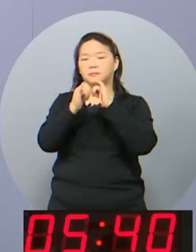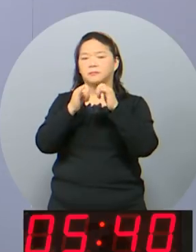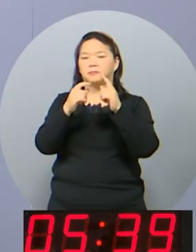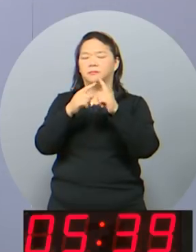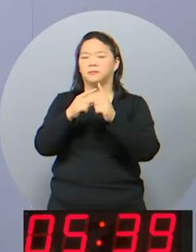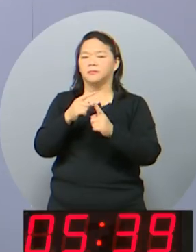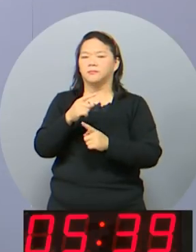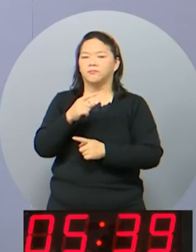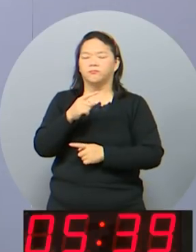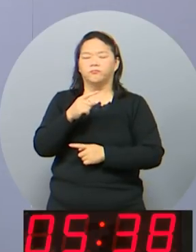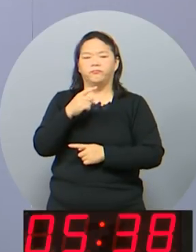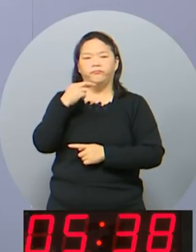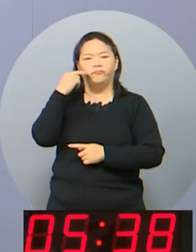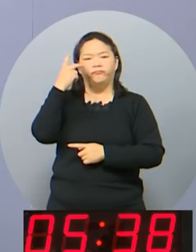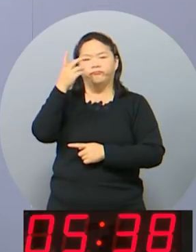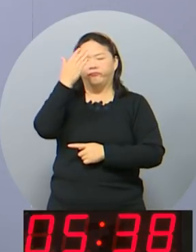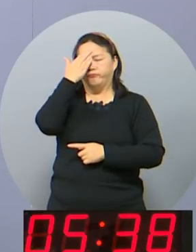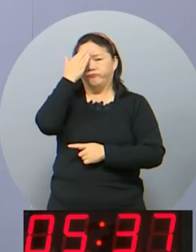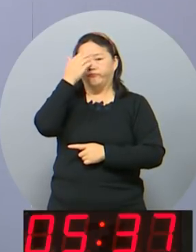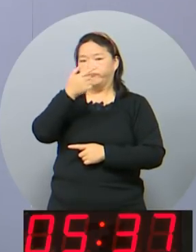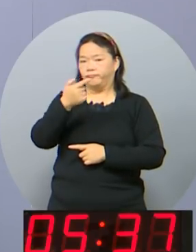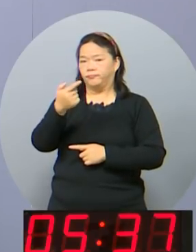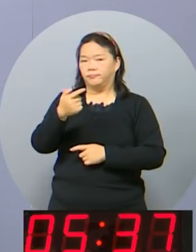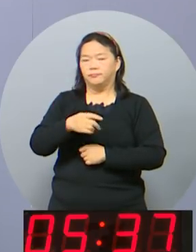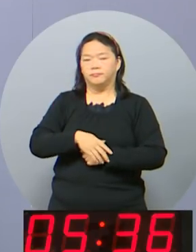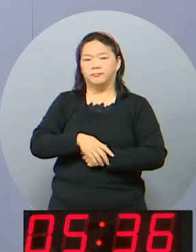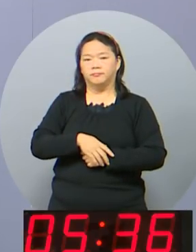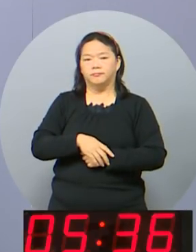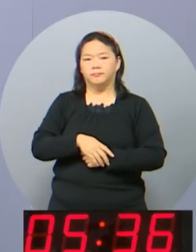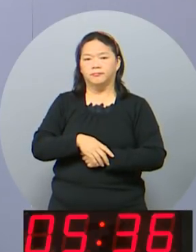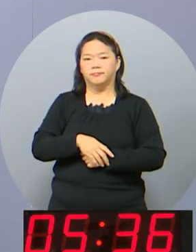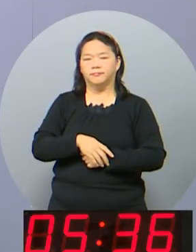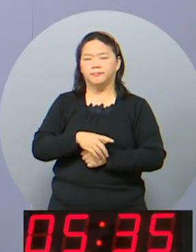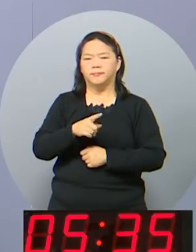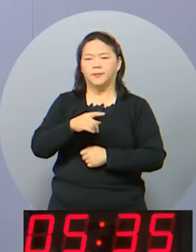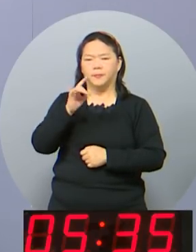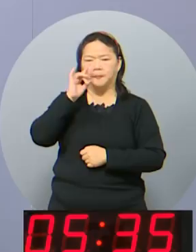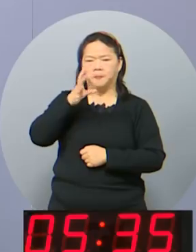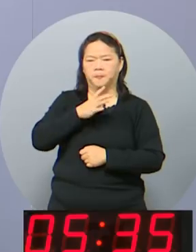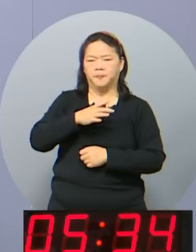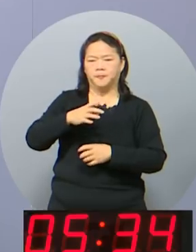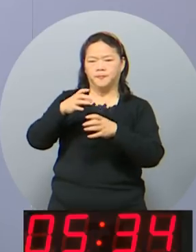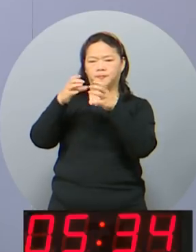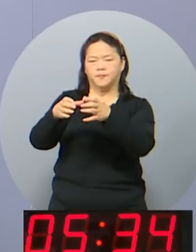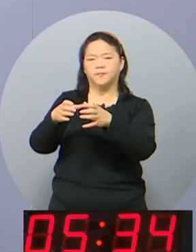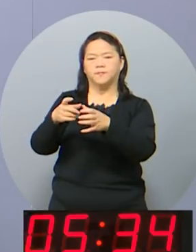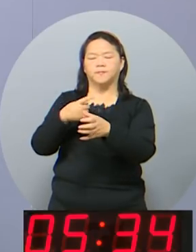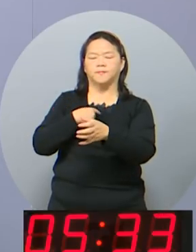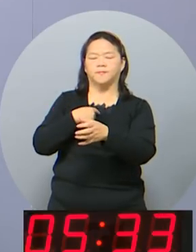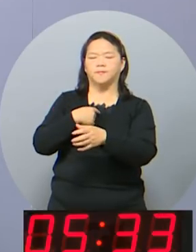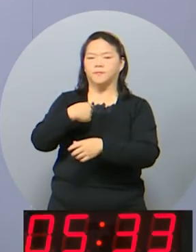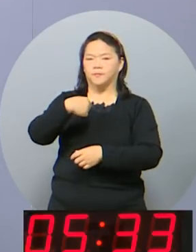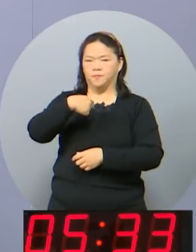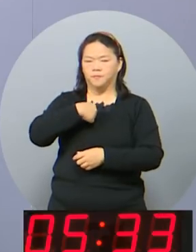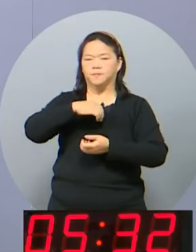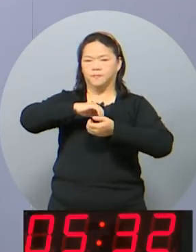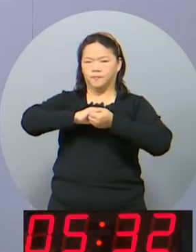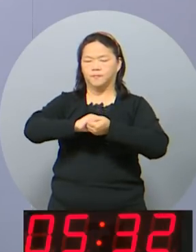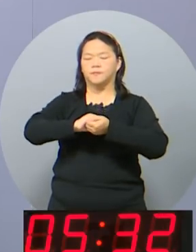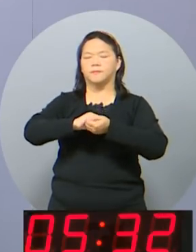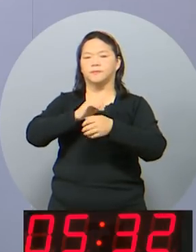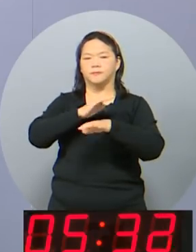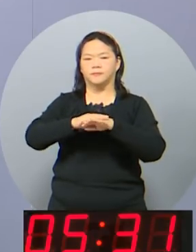有很多的这个困扰。所以呢，一样的，在这个险恶设施上， 伟杰也一定会跟我们所